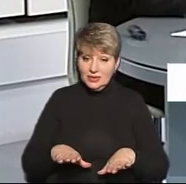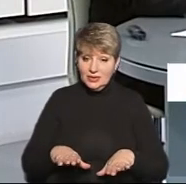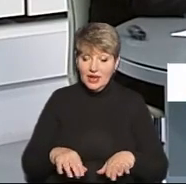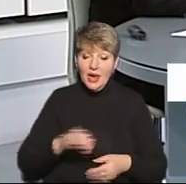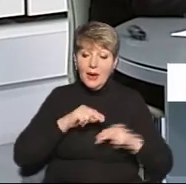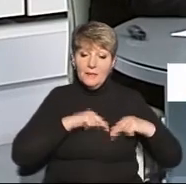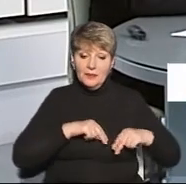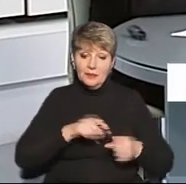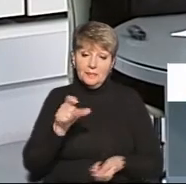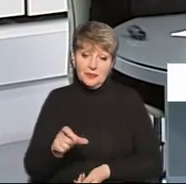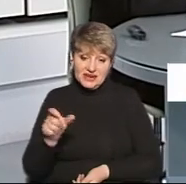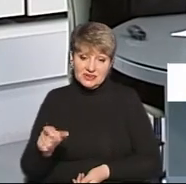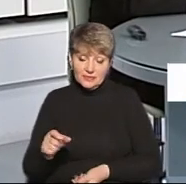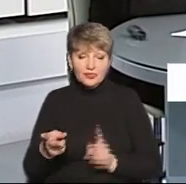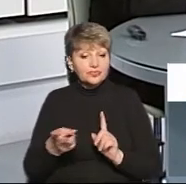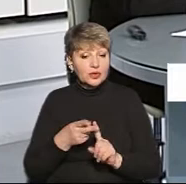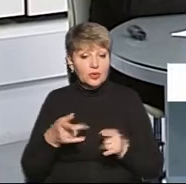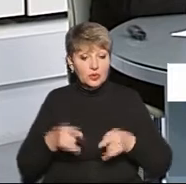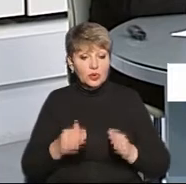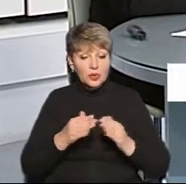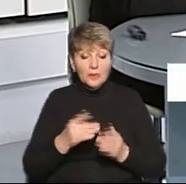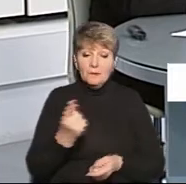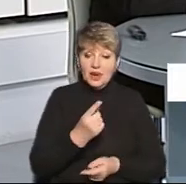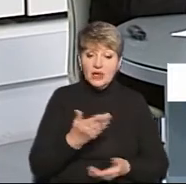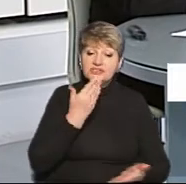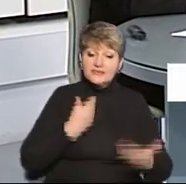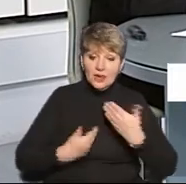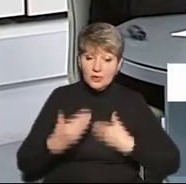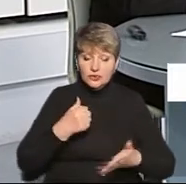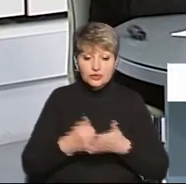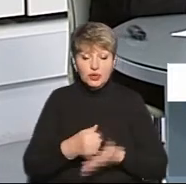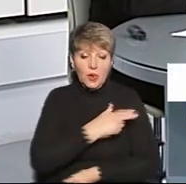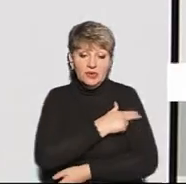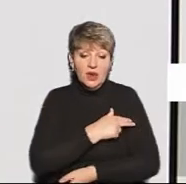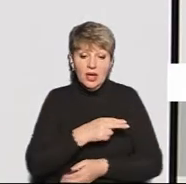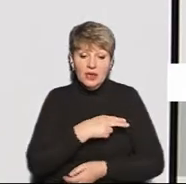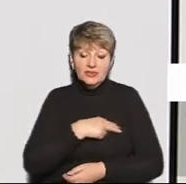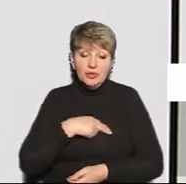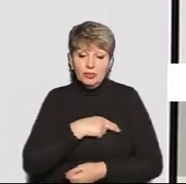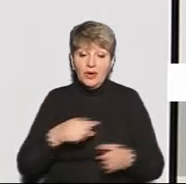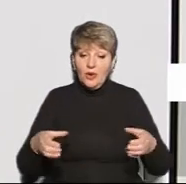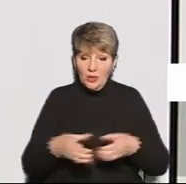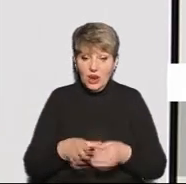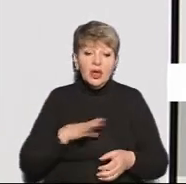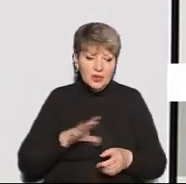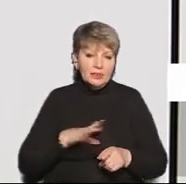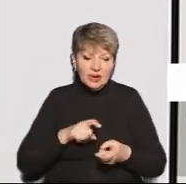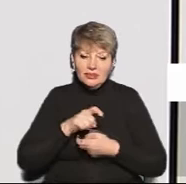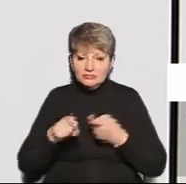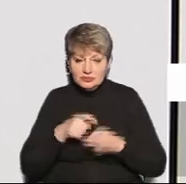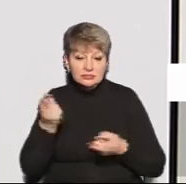вже працівники другого пологового будинку, першого будинку зверталися до депутатського корпусу, тому що ходили такі чутки. Це правда.